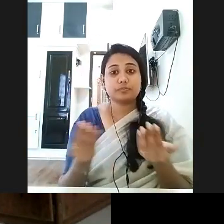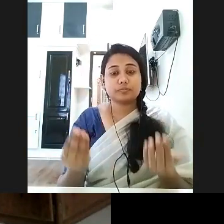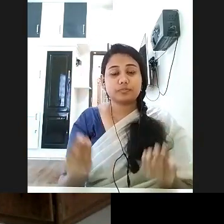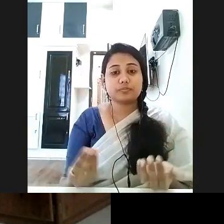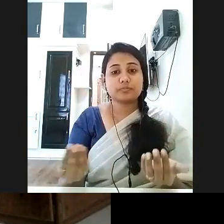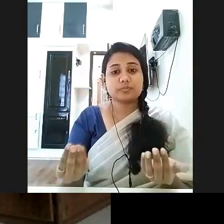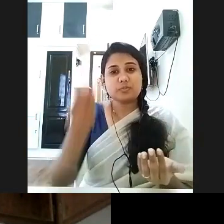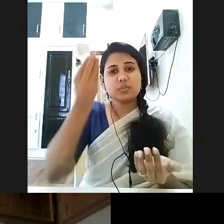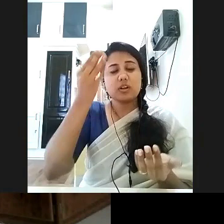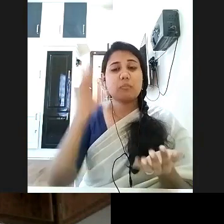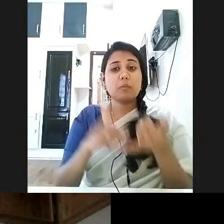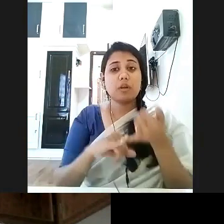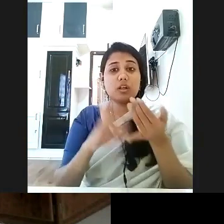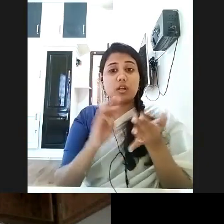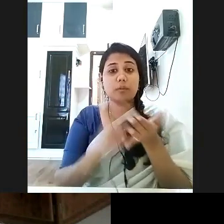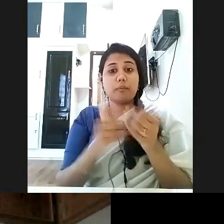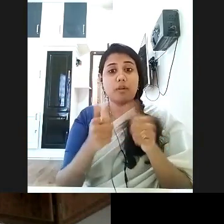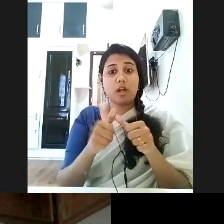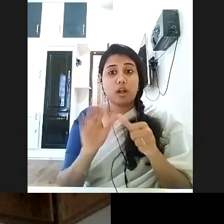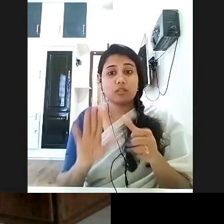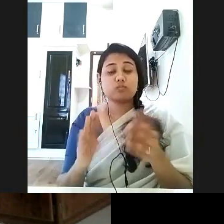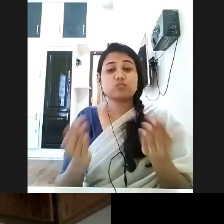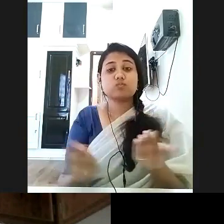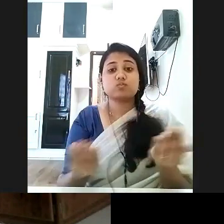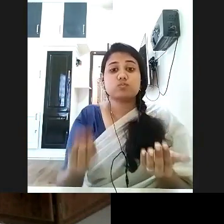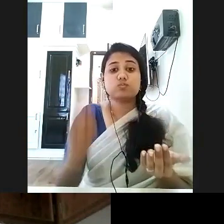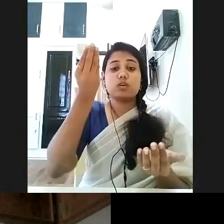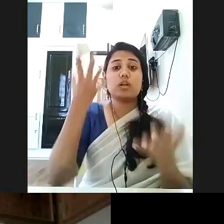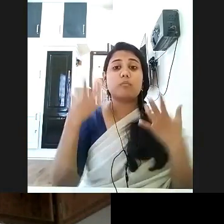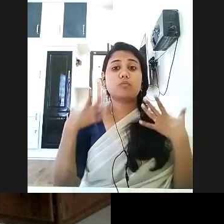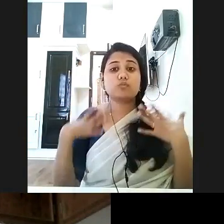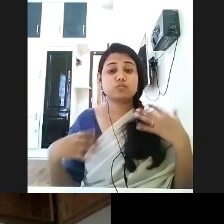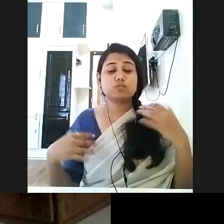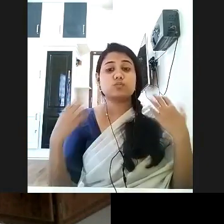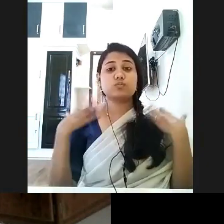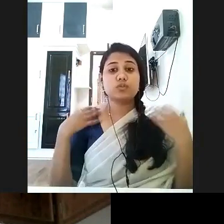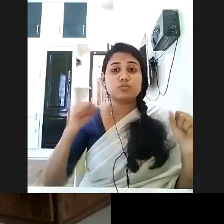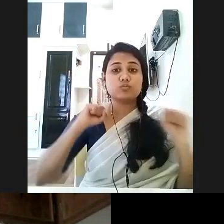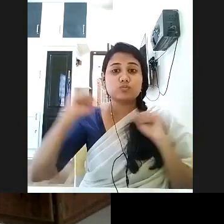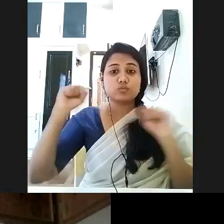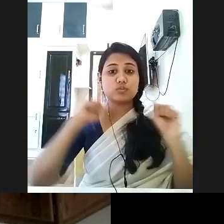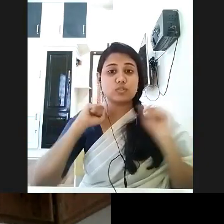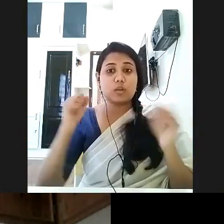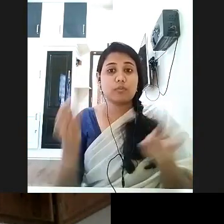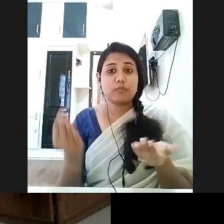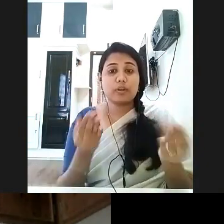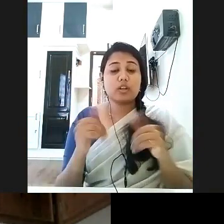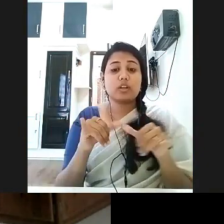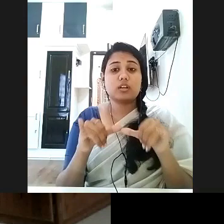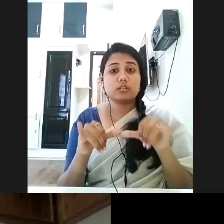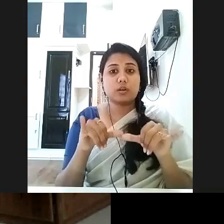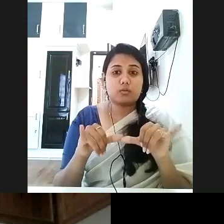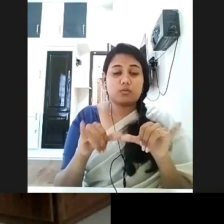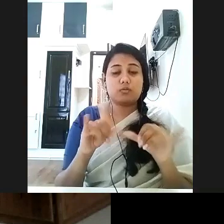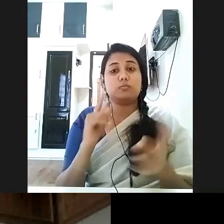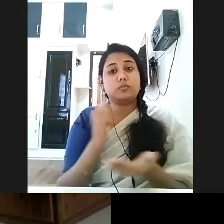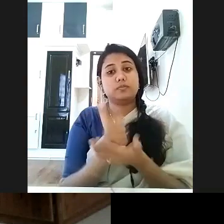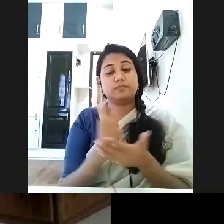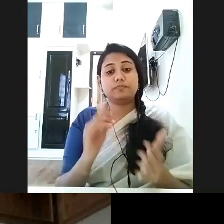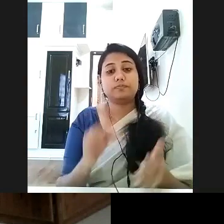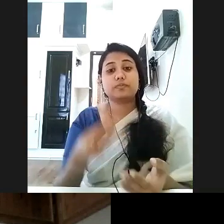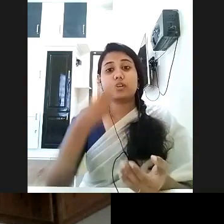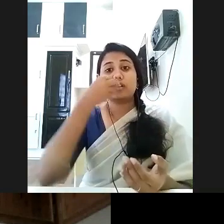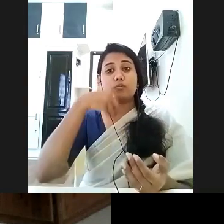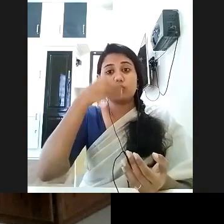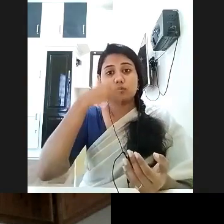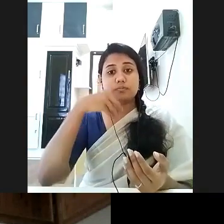happy thing about, because നമുക്ക് physical activity restrict ആയതുകൊണ്ട് you need to have a control on the weight. I know it is very difficult. കഴിക്കുന്ന ഭക്ഷണങ്ങളെല്ലാം റെഗുലർ